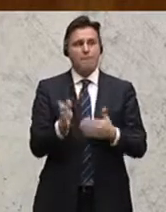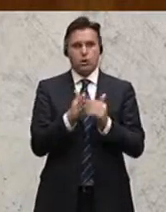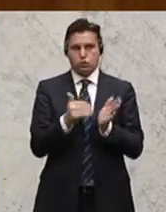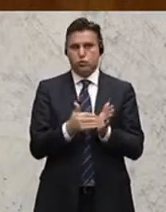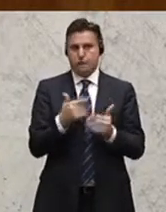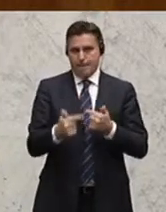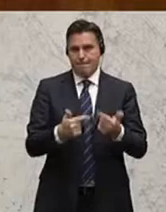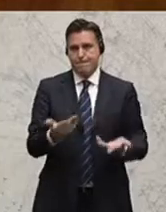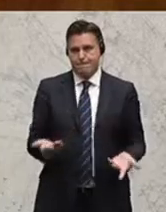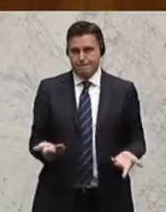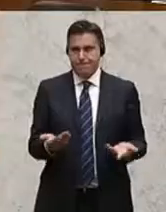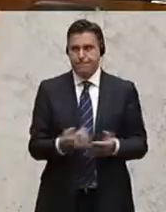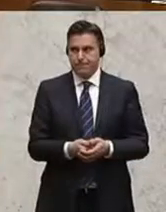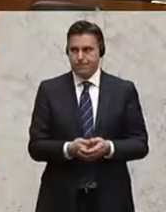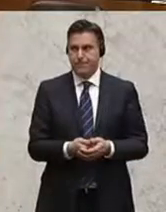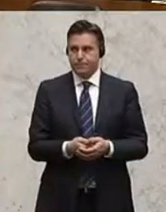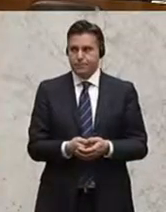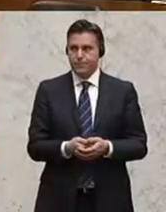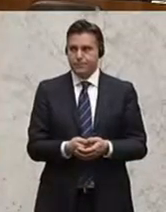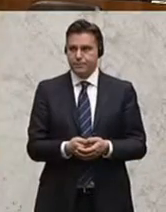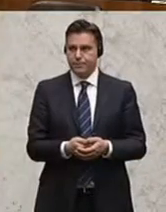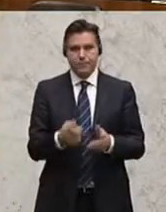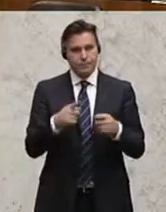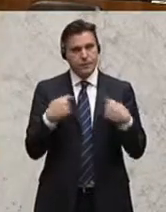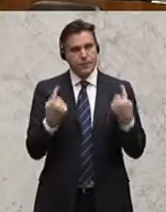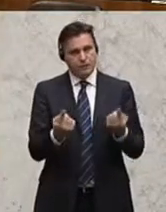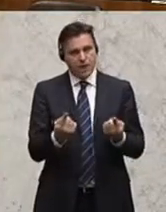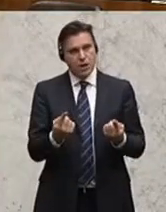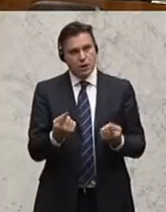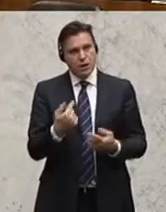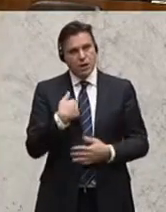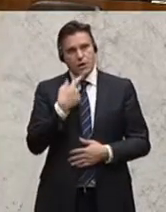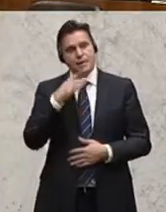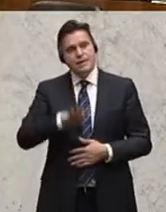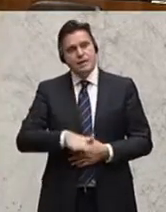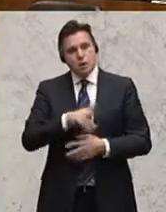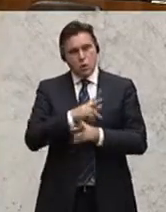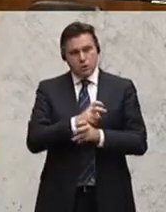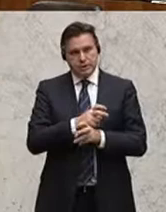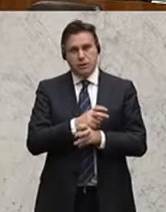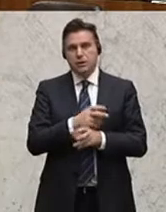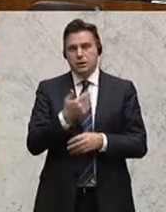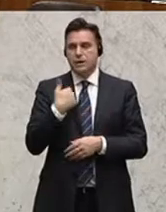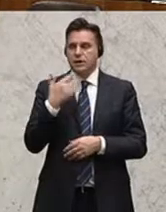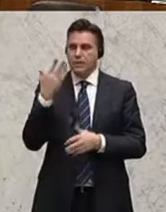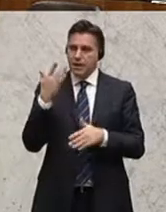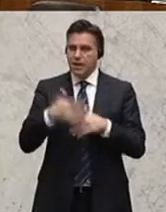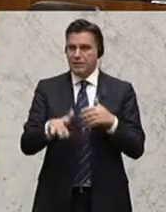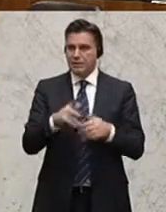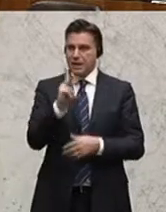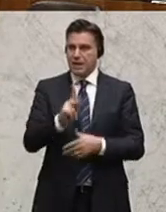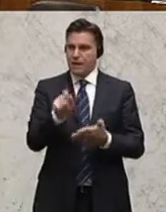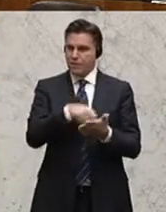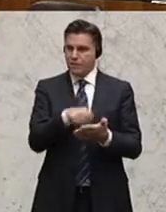Damen und Herren, wir haben bei uns in, und da spreche ich für Niederösterreich, bei der letzten Kammerwahl eine